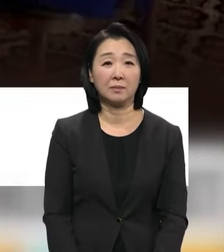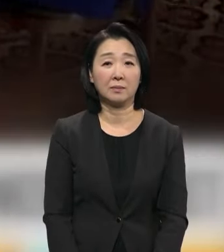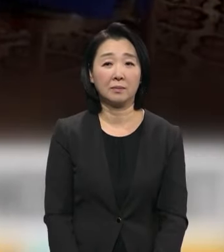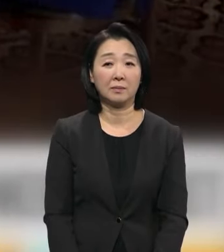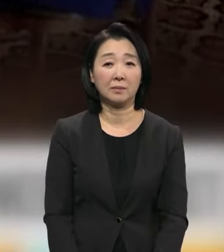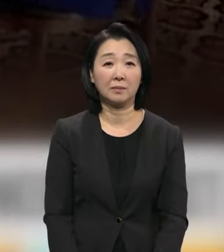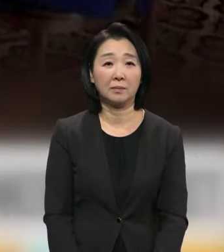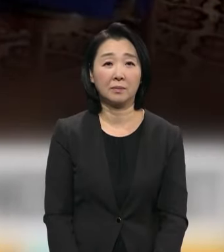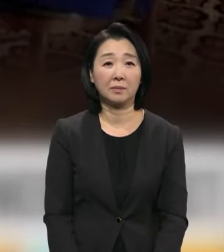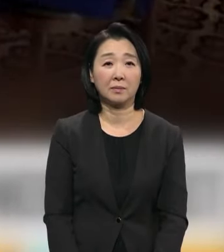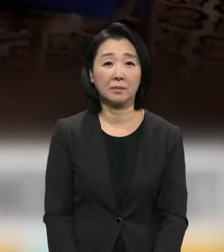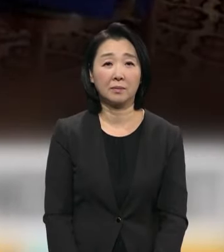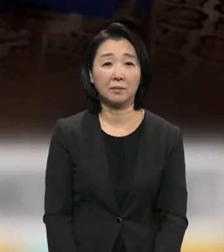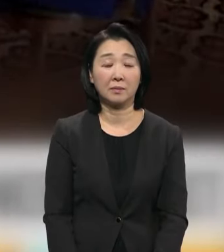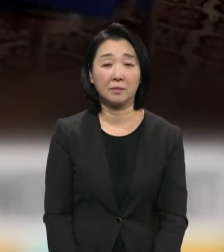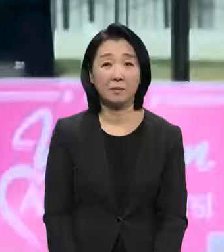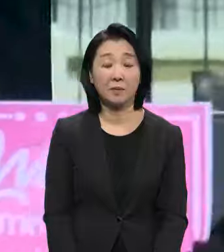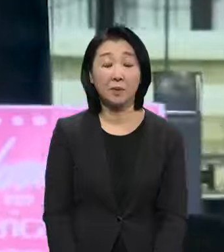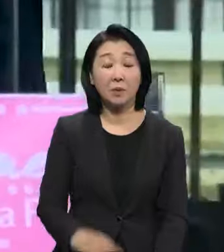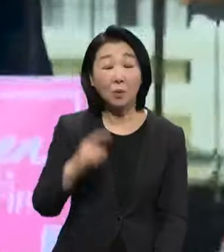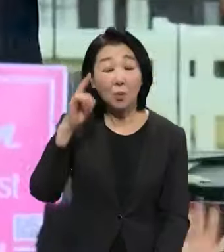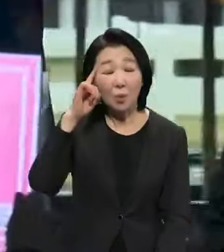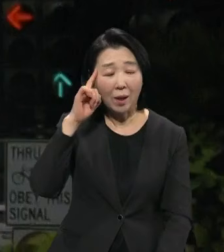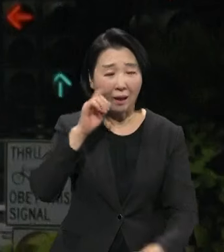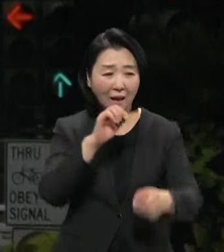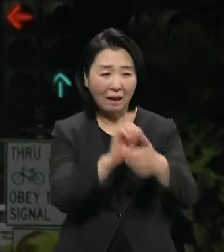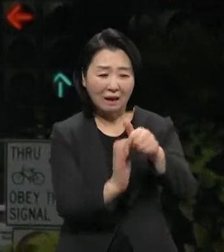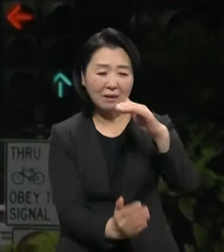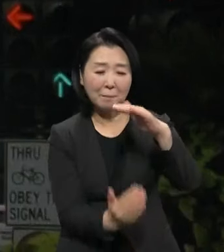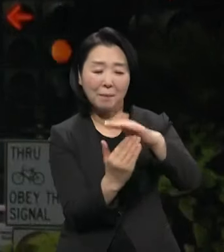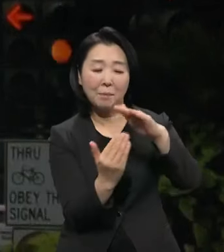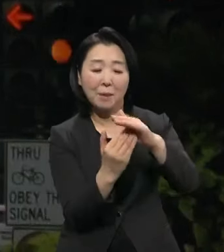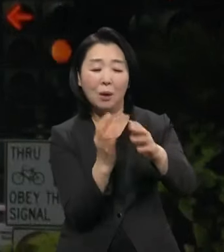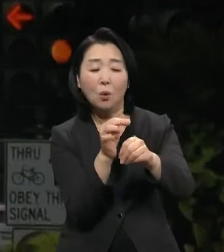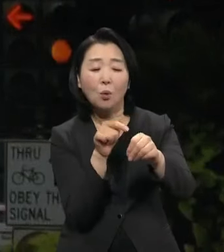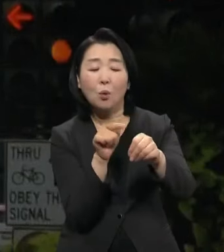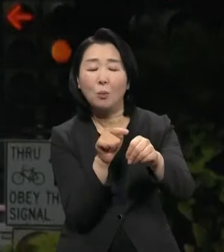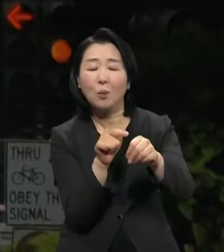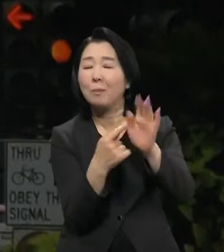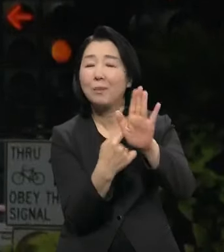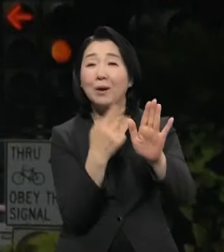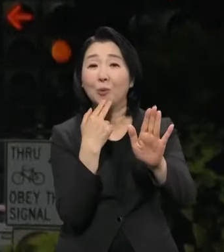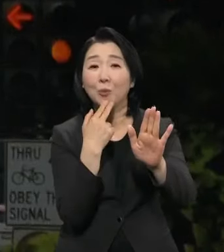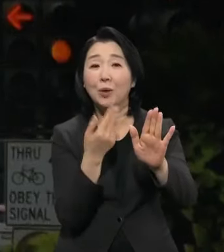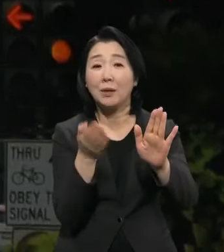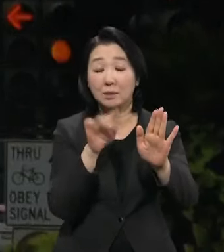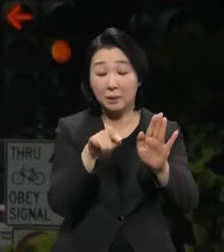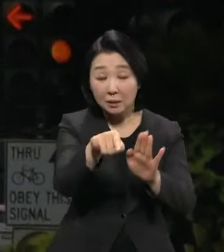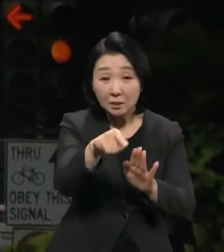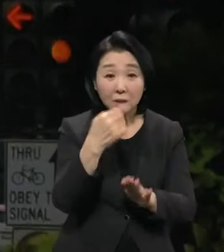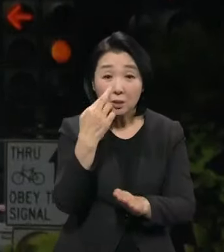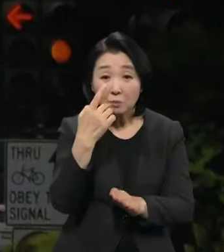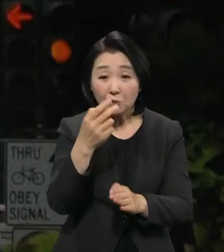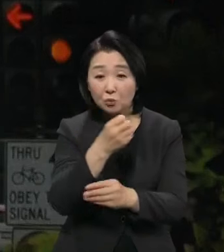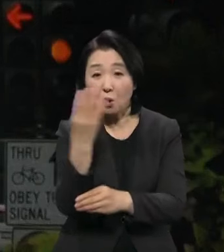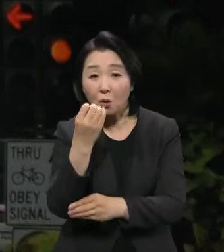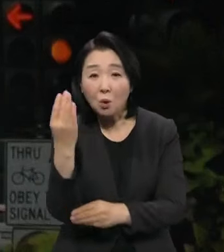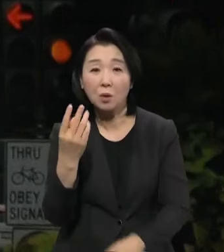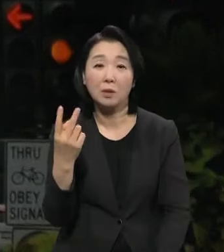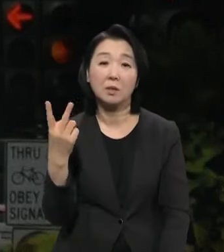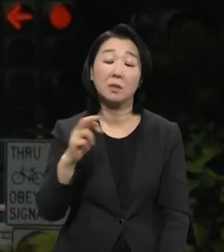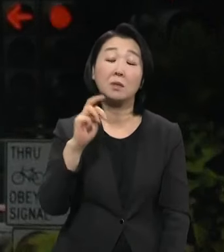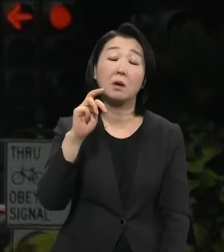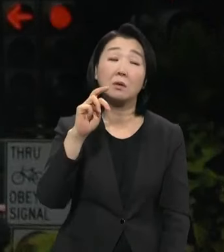들어보시죠 예 그 브레이킹 포인트 한계점이 무엇인지에 대해서 구체적으로 언급을 하지 않았지만 현지 언론들은 2021년 1월